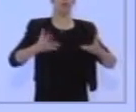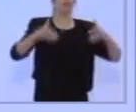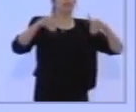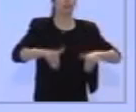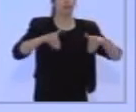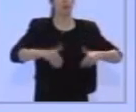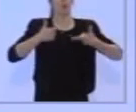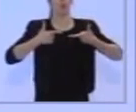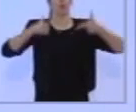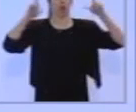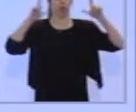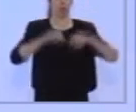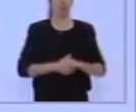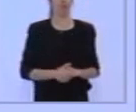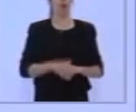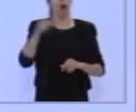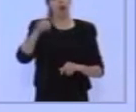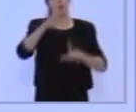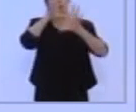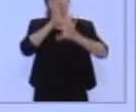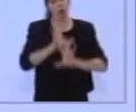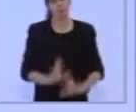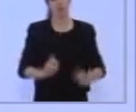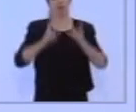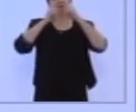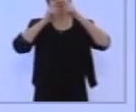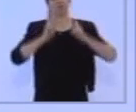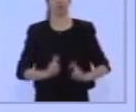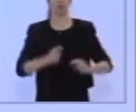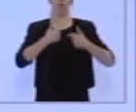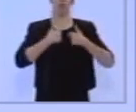Αυτό είναι το καθήκον μας. Αυτή είναι και η ευθύνη μας. Ευχαριστώ πολύ.